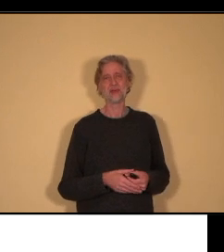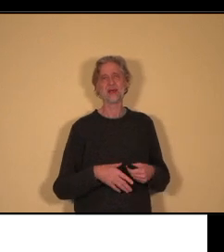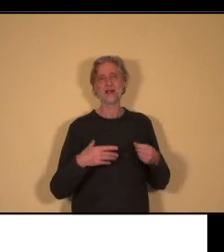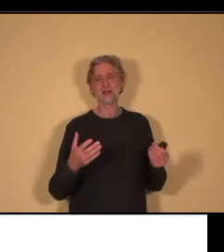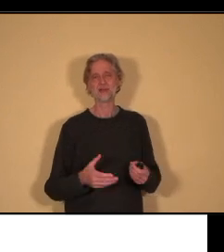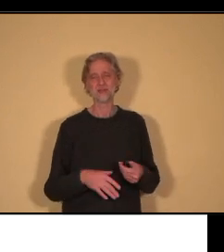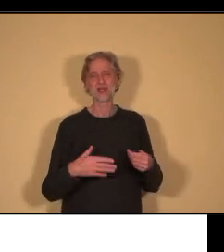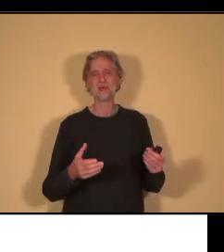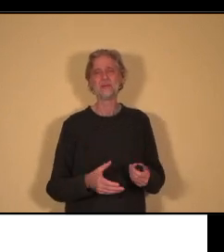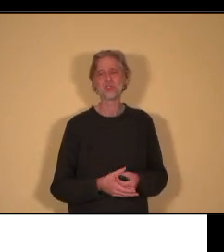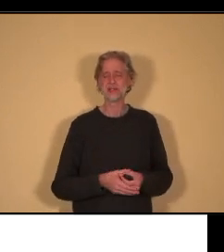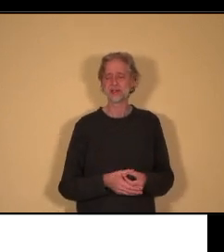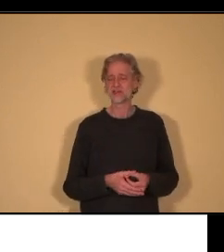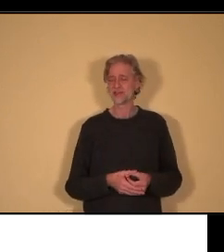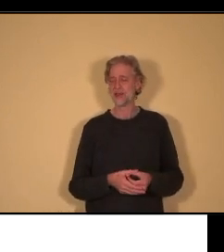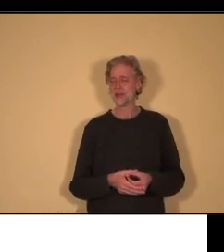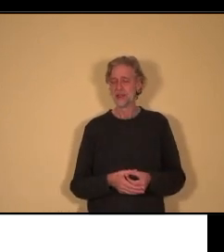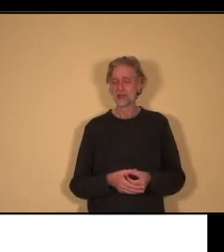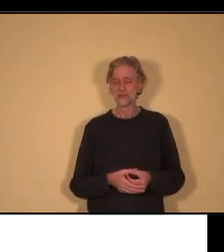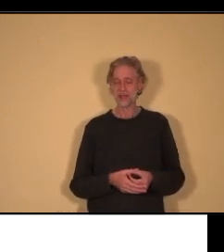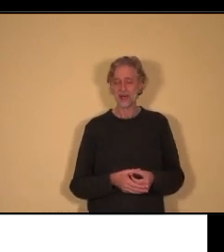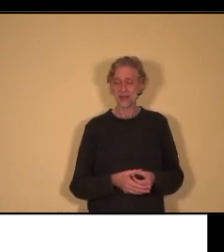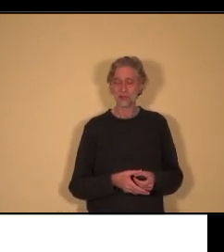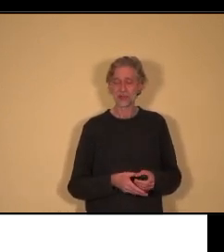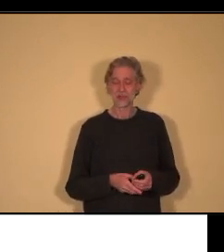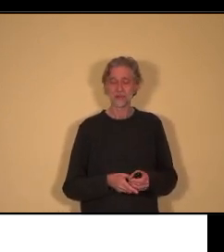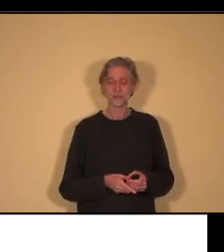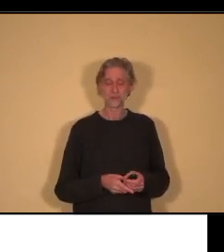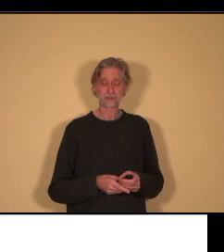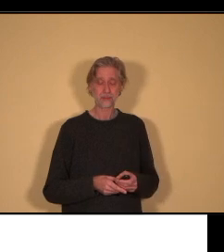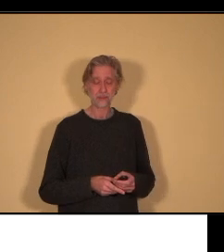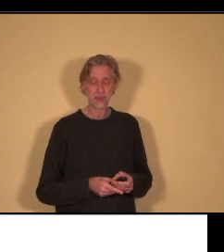ungleichmäßig verteilt. Ja, es ist wirklich nur im Schnitt, dass es alle 4 Jahre auftritt.